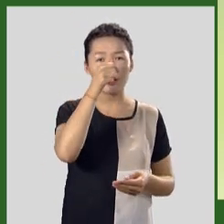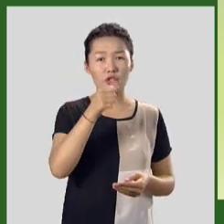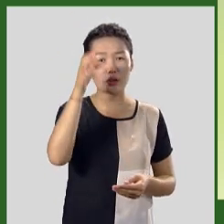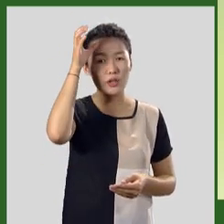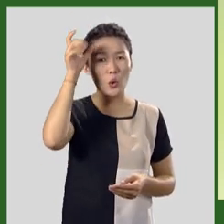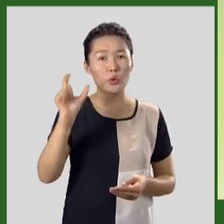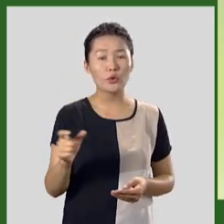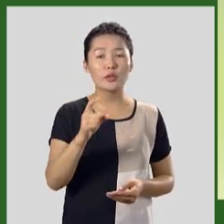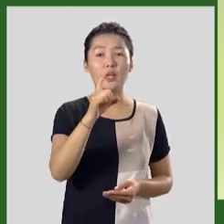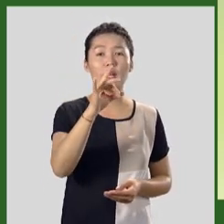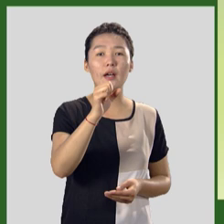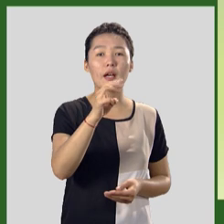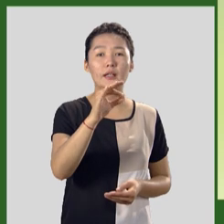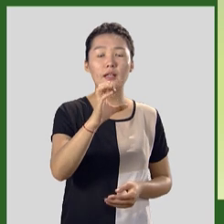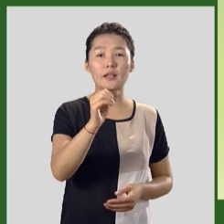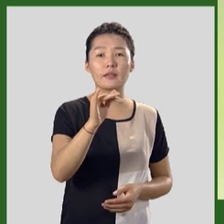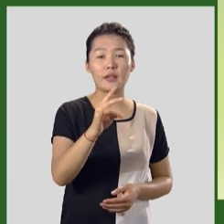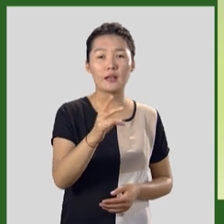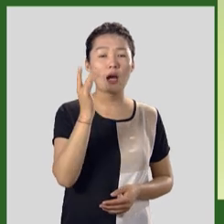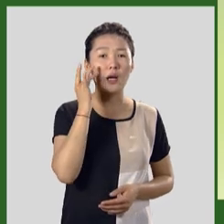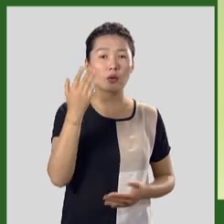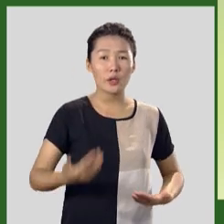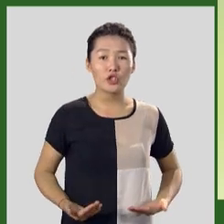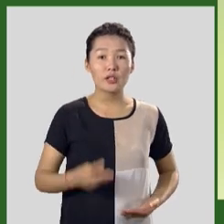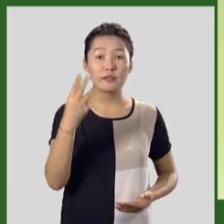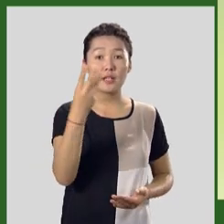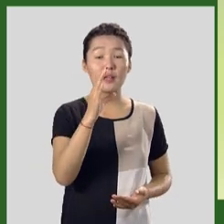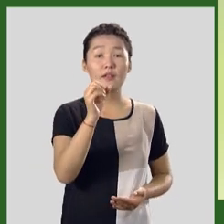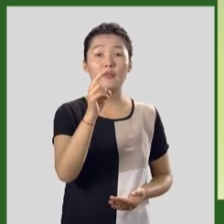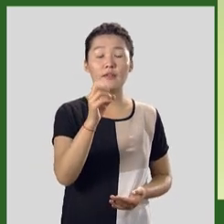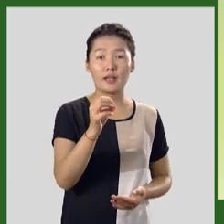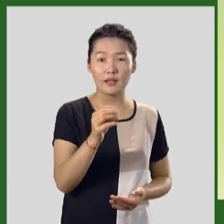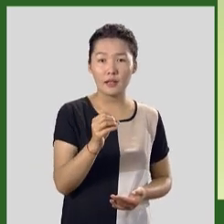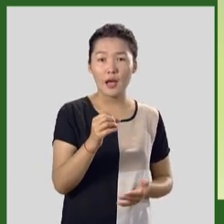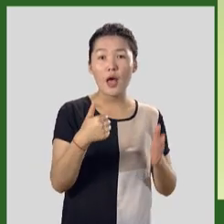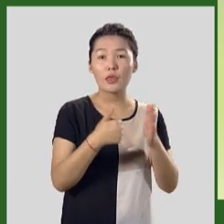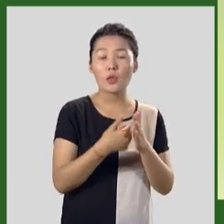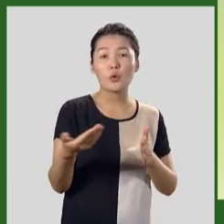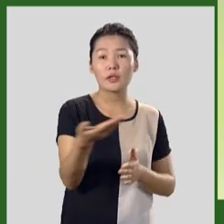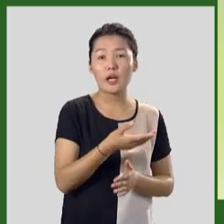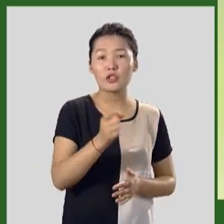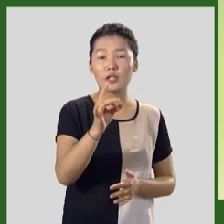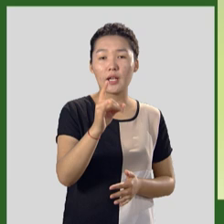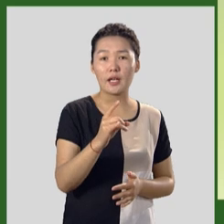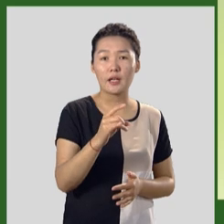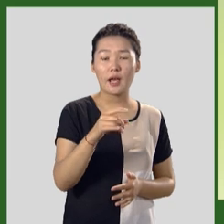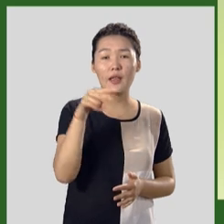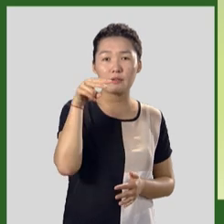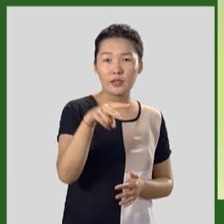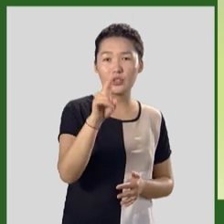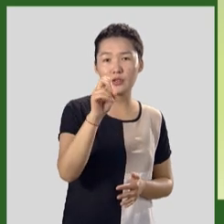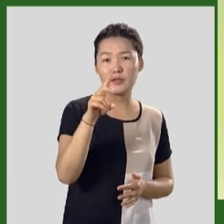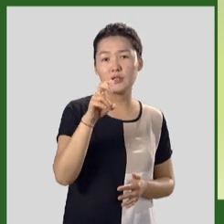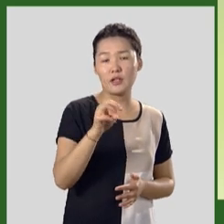ученый Эратосфен, живший в III веке до нашей эры, 2200 лет